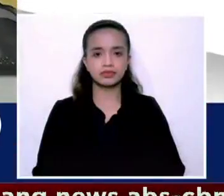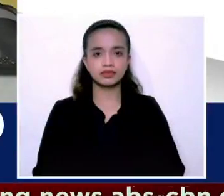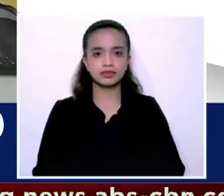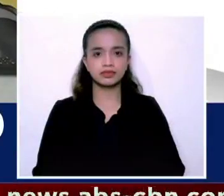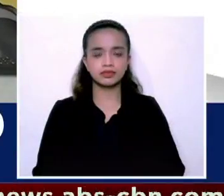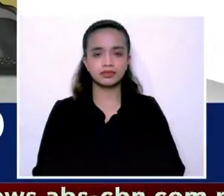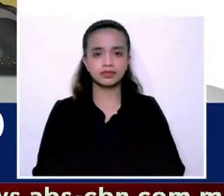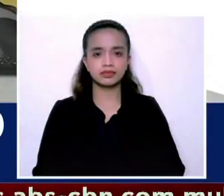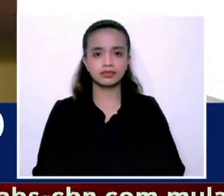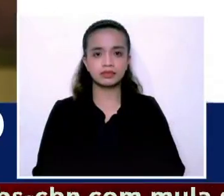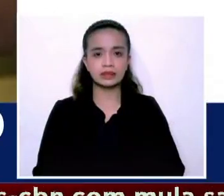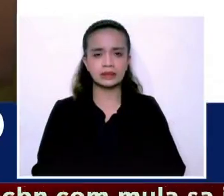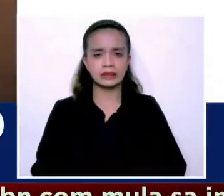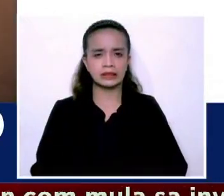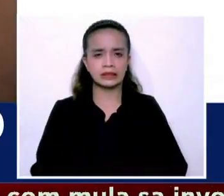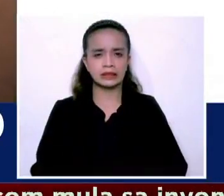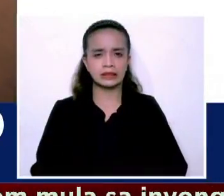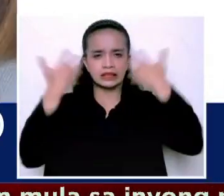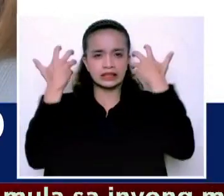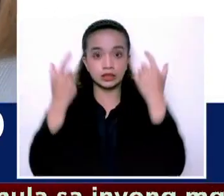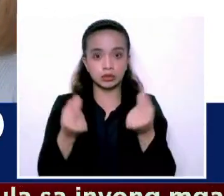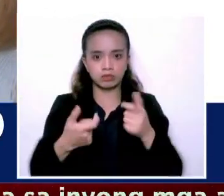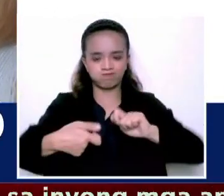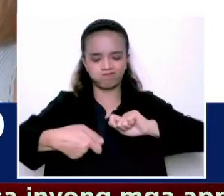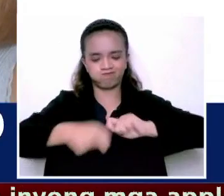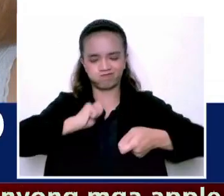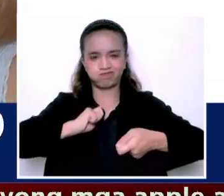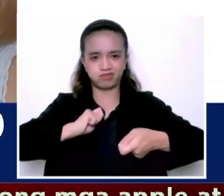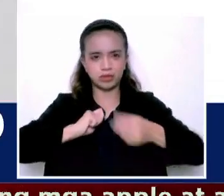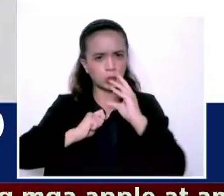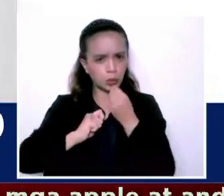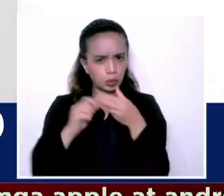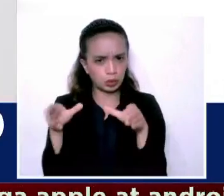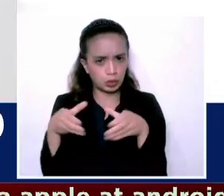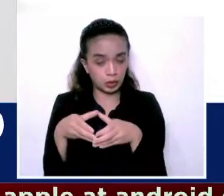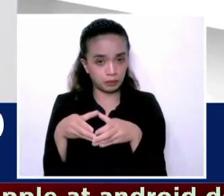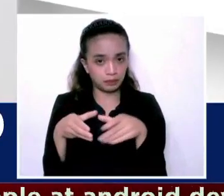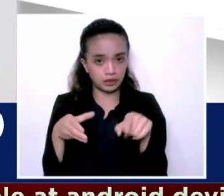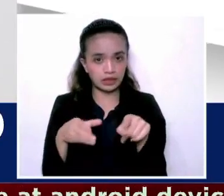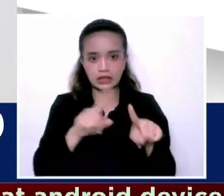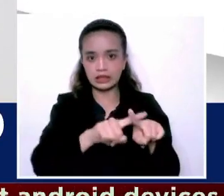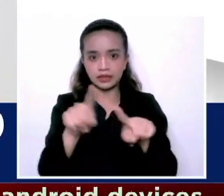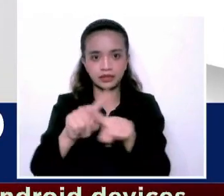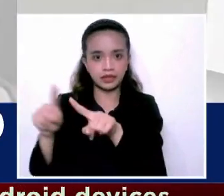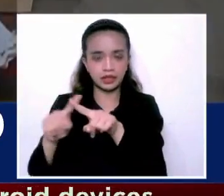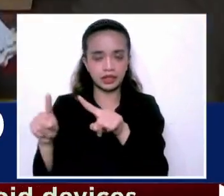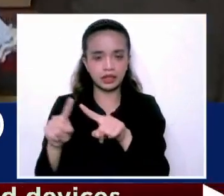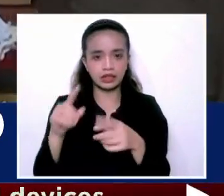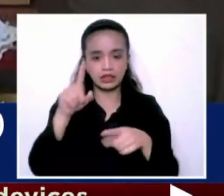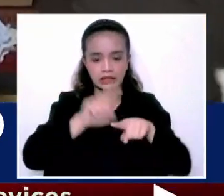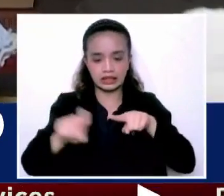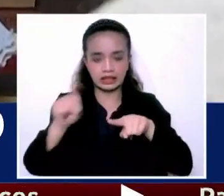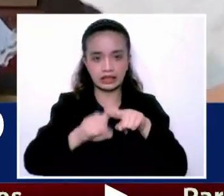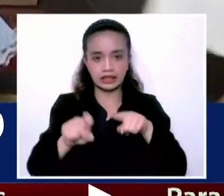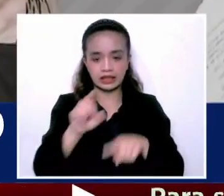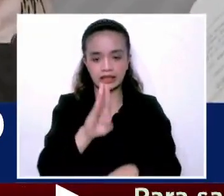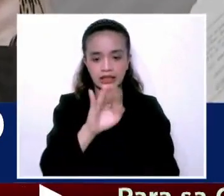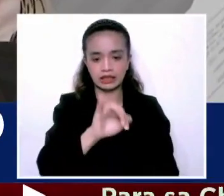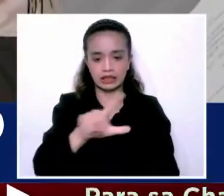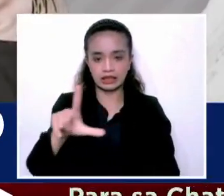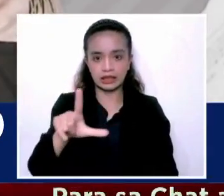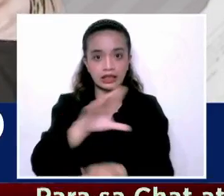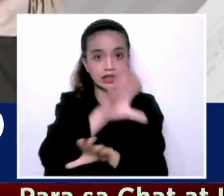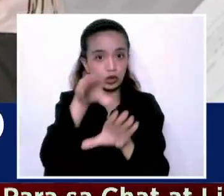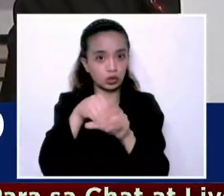sa galit, pinunit. Yan ang ginawa ng grupong kuryente.org sa iba't ibang klase ng electricity bill kabilang ng sa Meralco